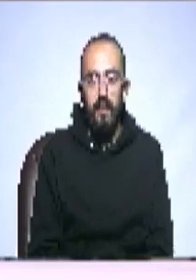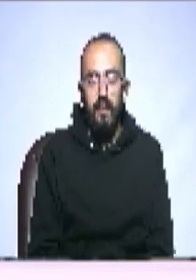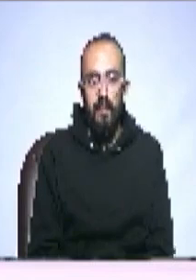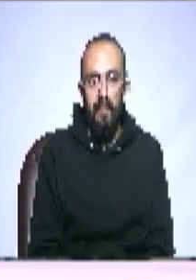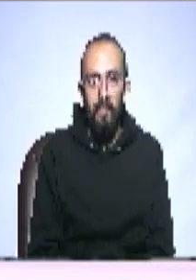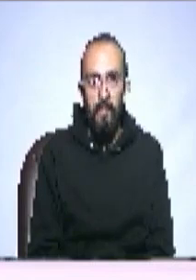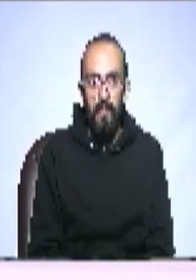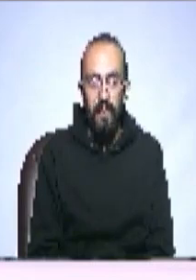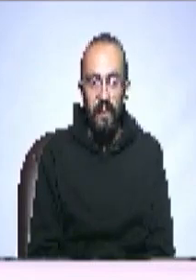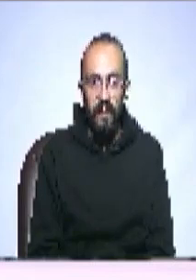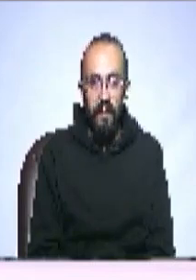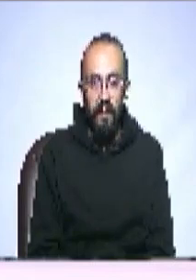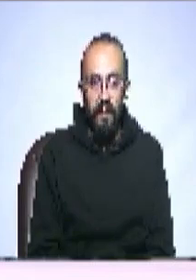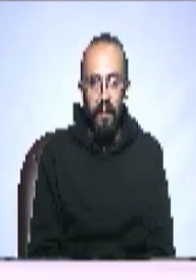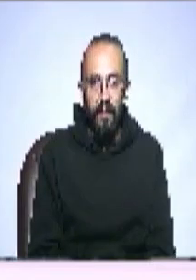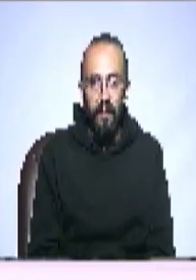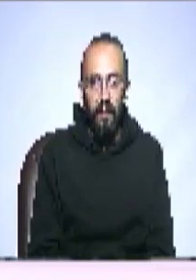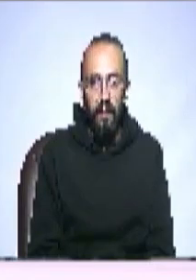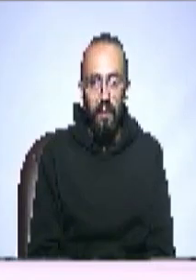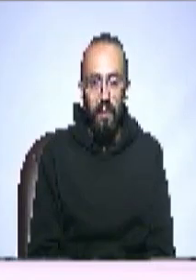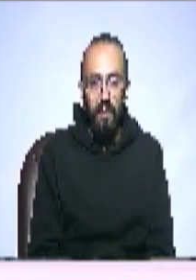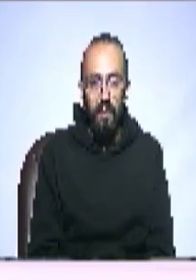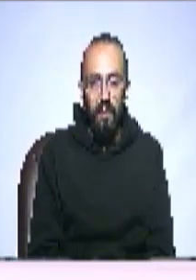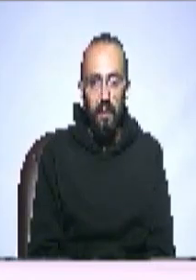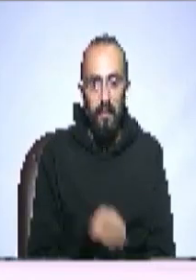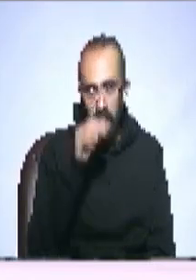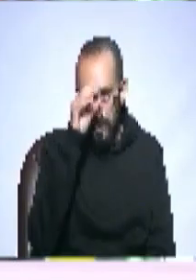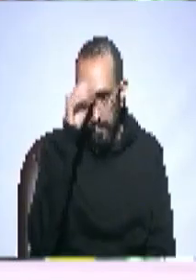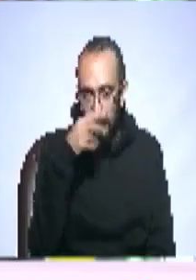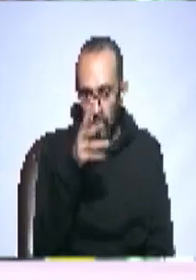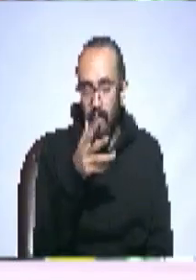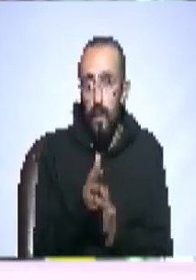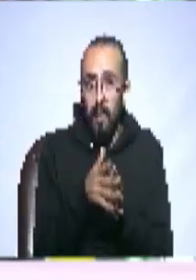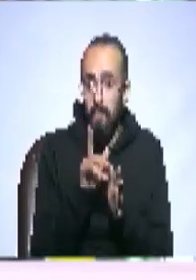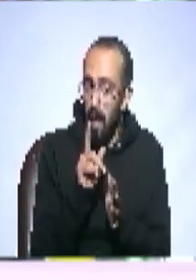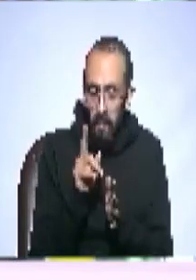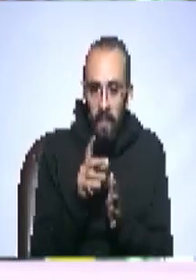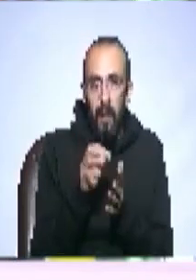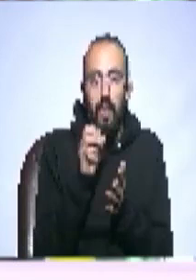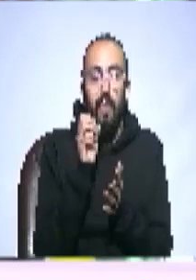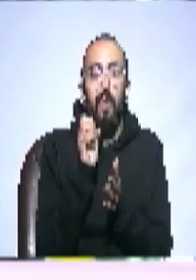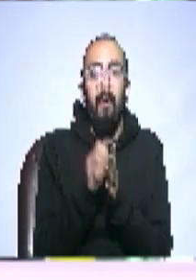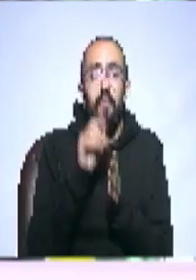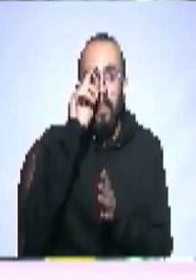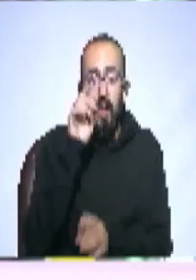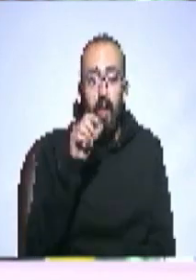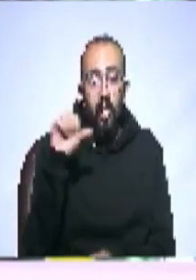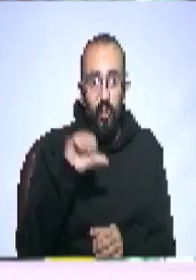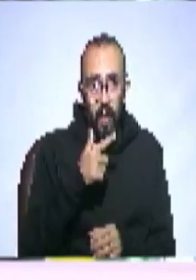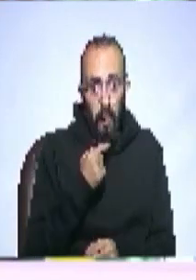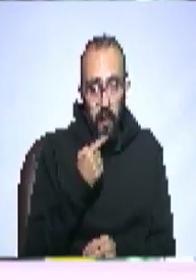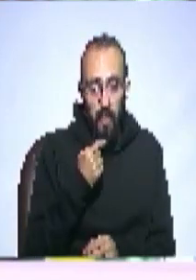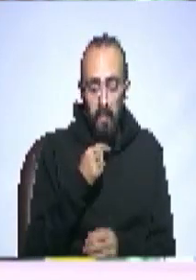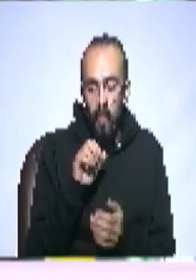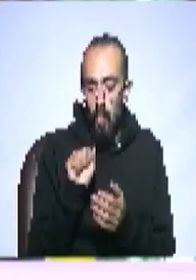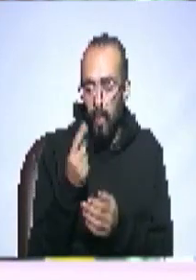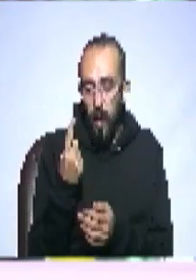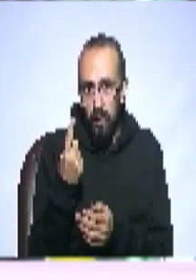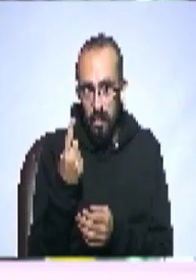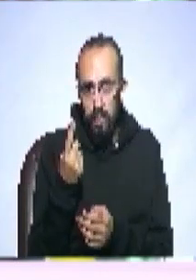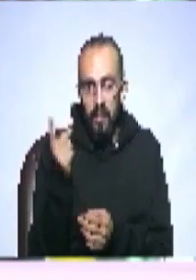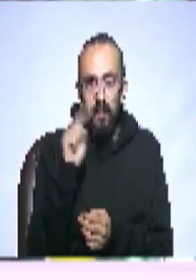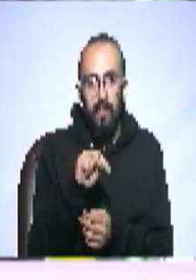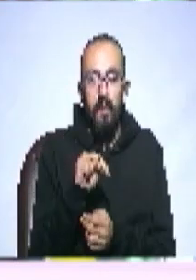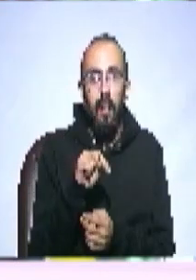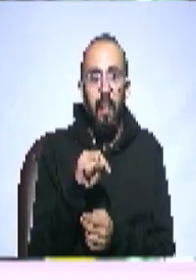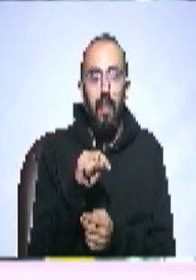هي زي مثلا هتستغني عن الكاتشب، حطي طماطميه مبشوره ومعلقه سكر. هتستغني عن المستردة،